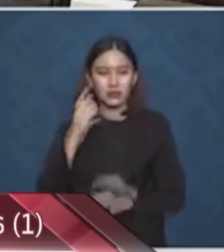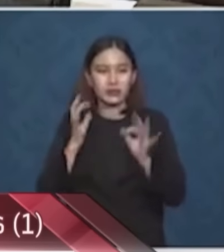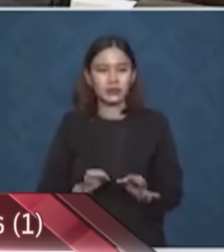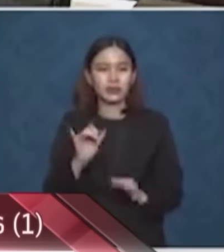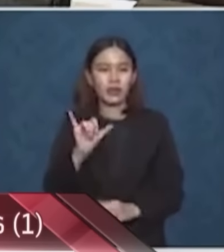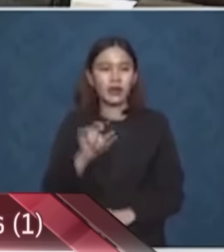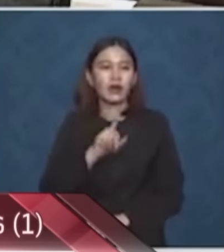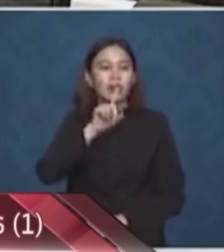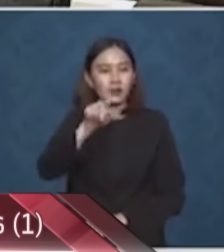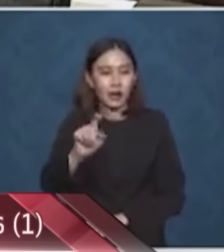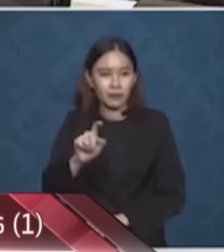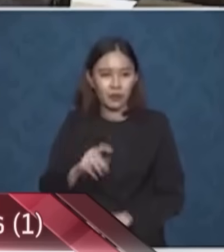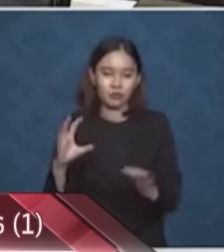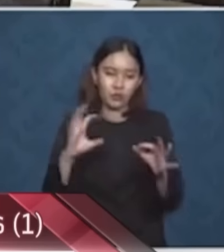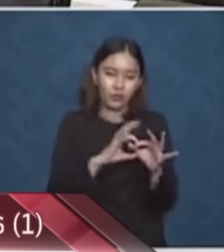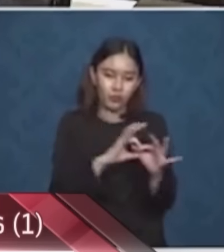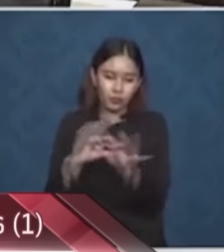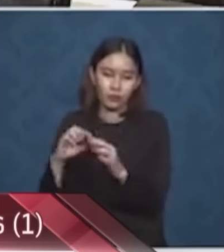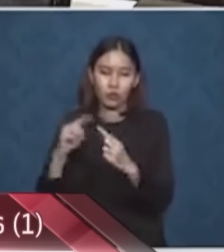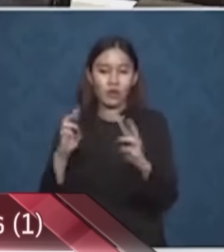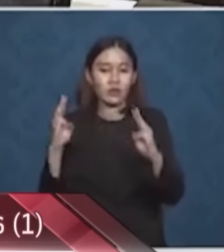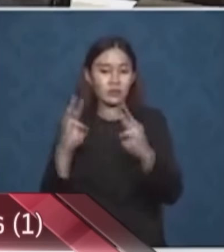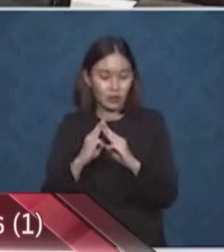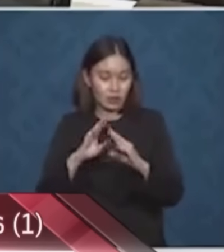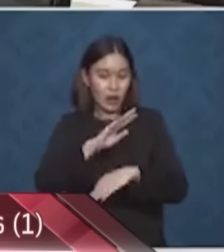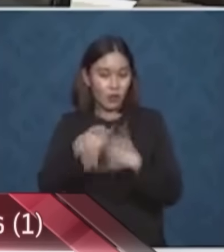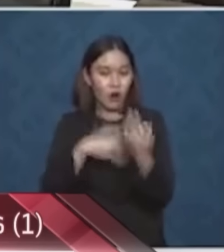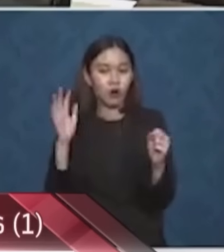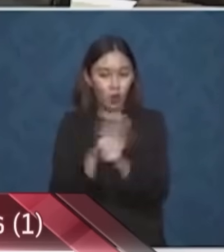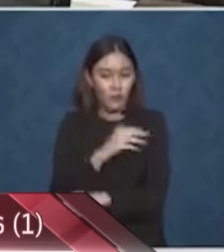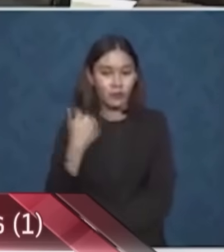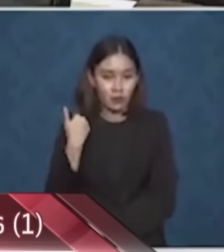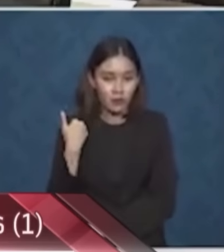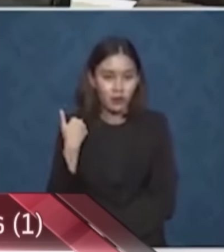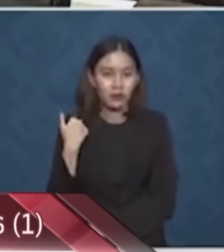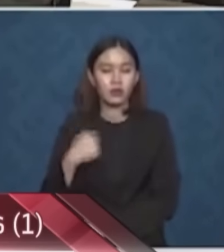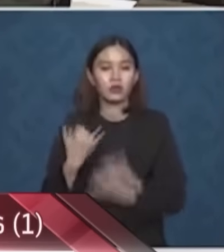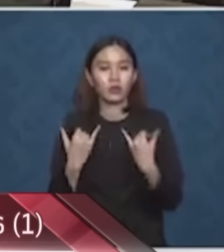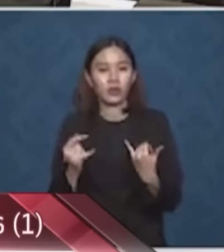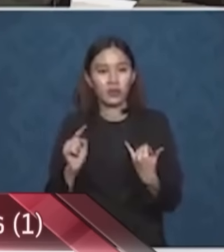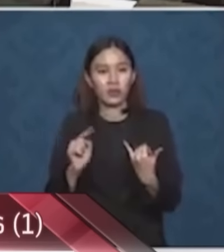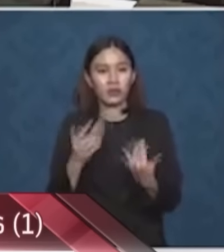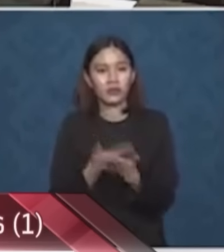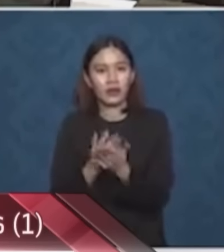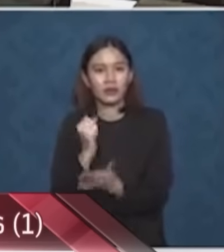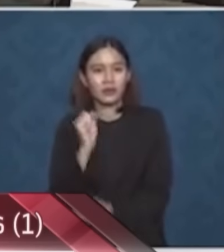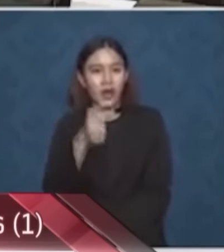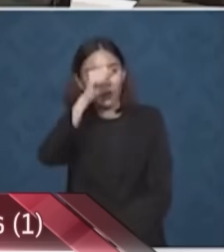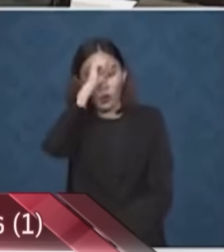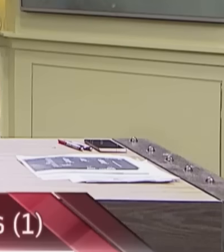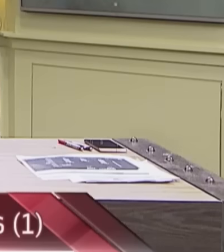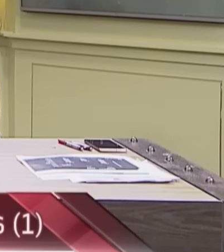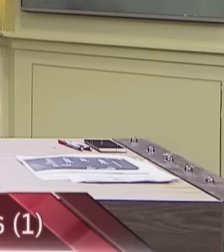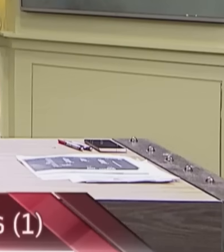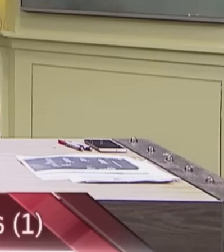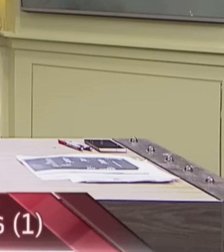เลยคำถามคือข้อผูกพันตามสัญญาจะยังครอบคลุมหรือมีผลอยู่หรือไม่แล้วเรากำลังจะเสียค่าโง่อะไรอีกหรือ